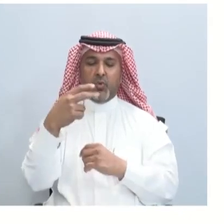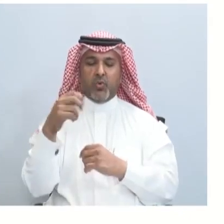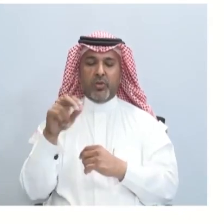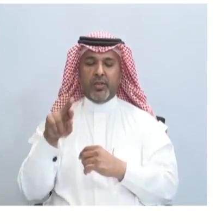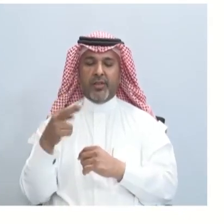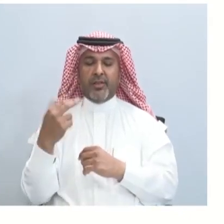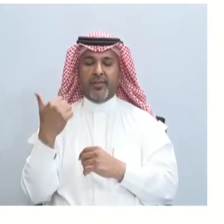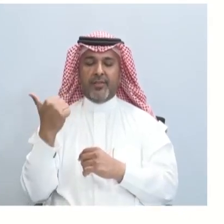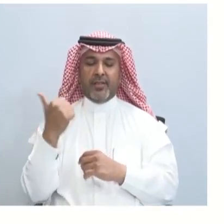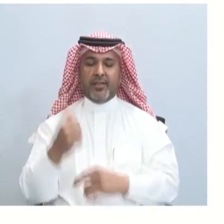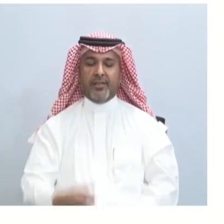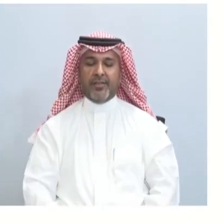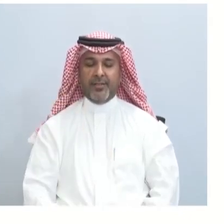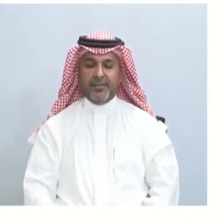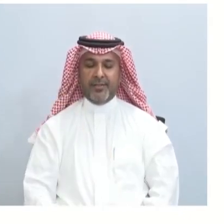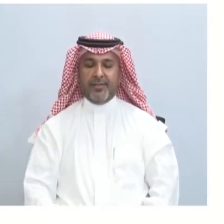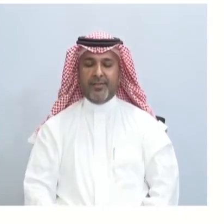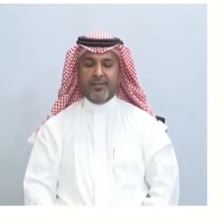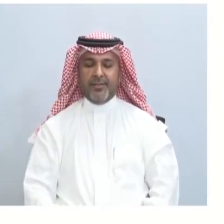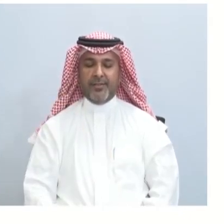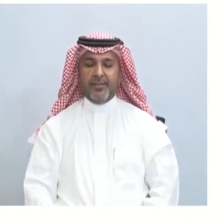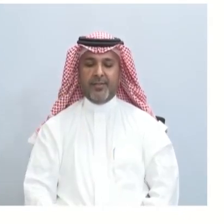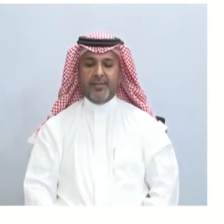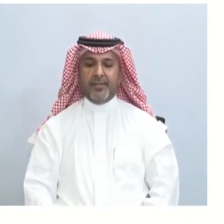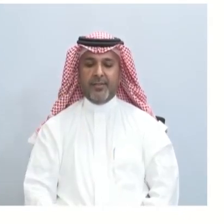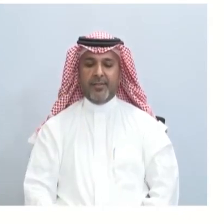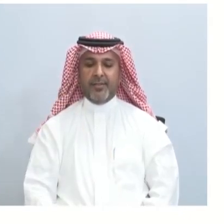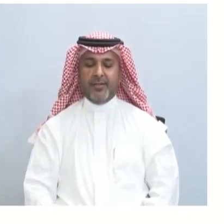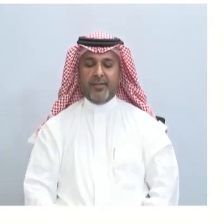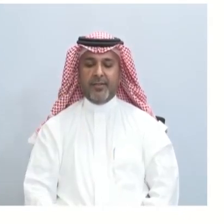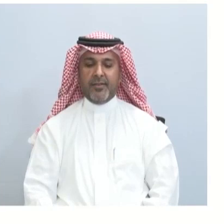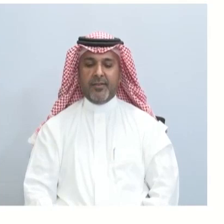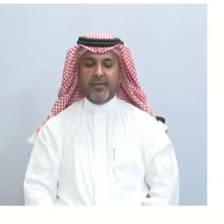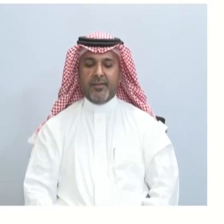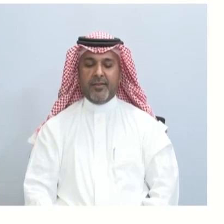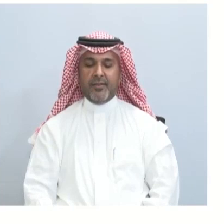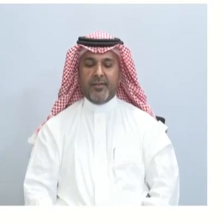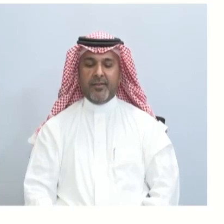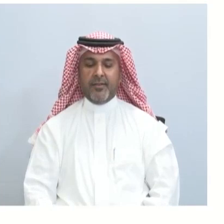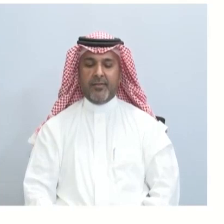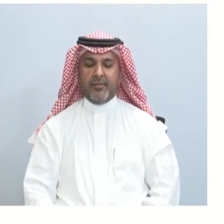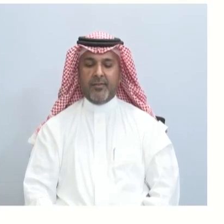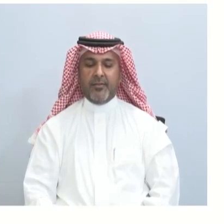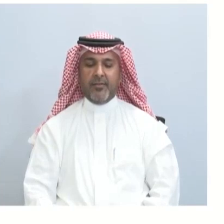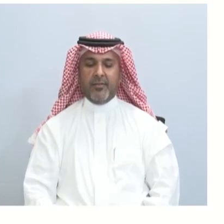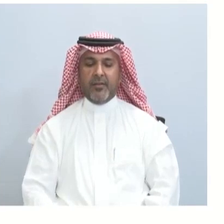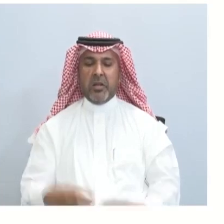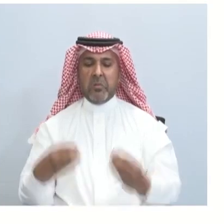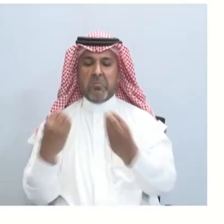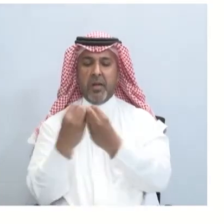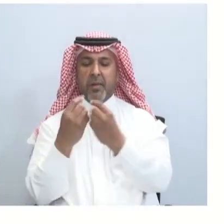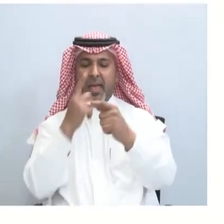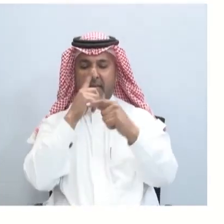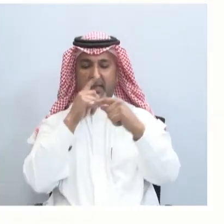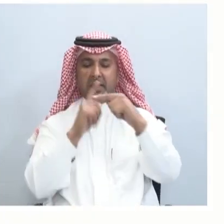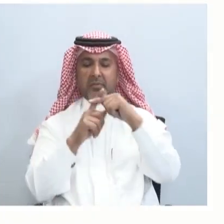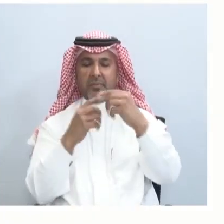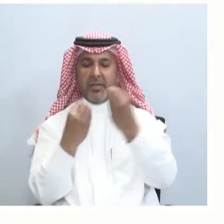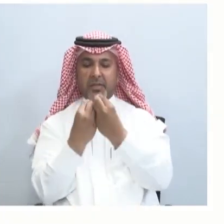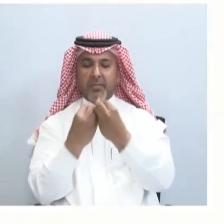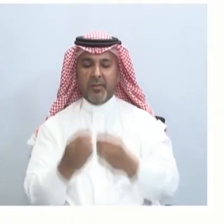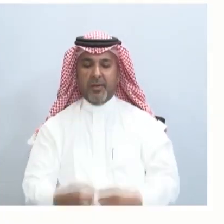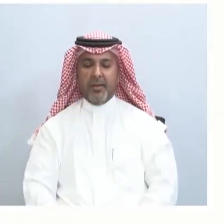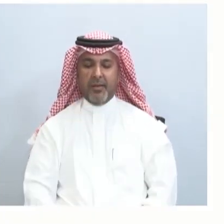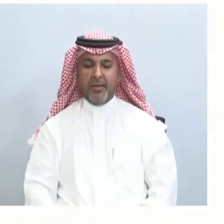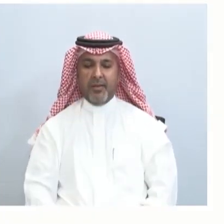ان الاجابه تساوي 26 و6 من عشره متر مربع الان لايجاد مساحه الشكل كاملا نقوم بجمع ماذا